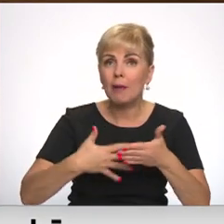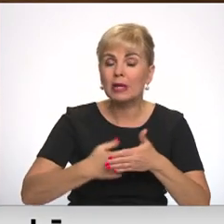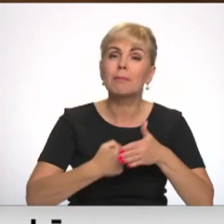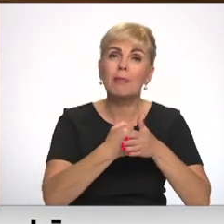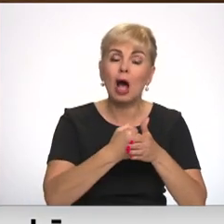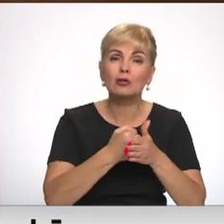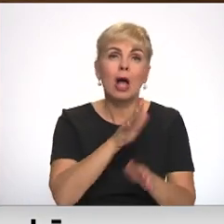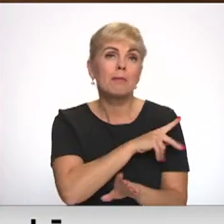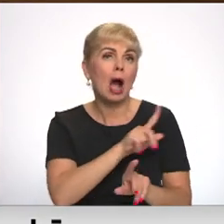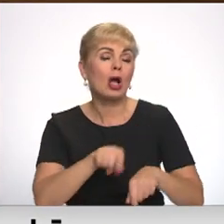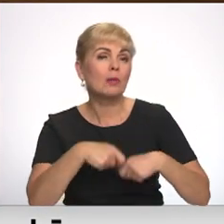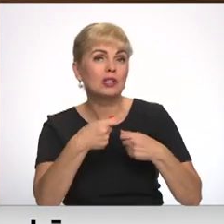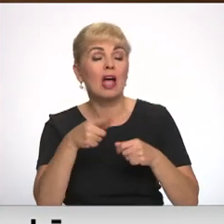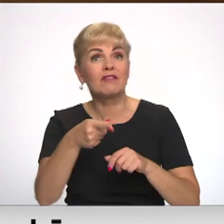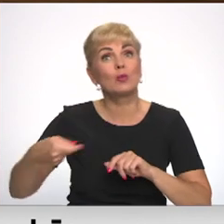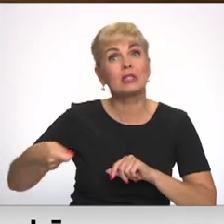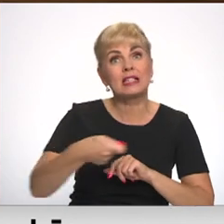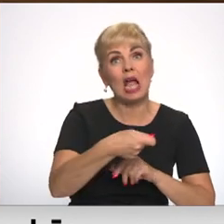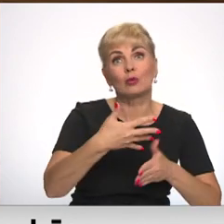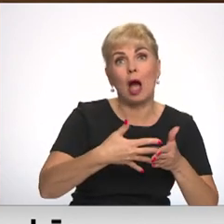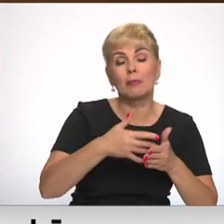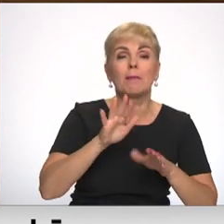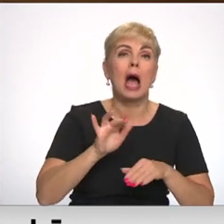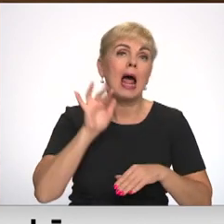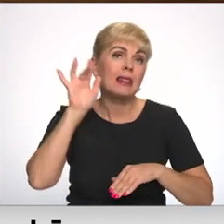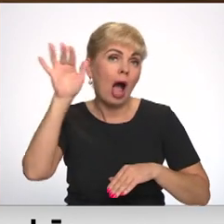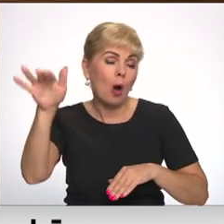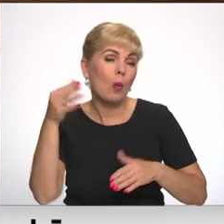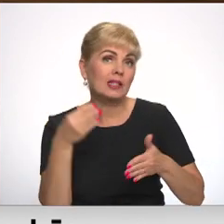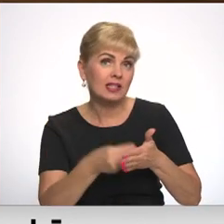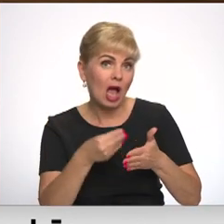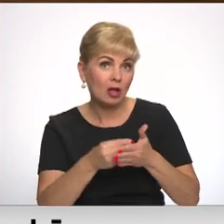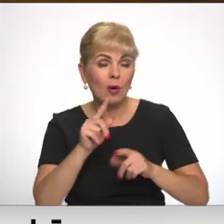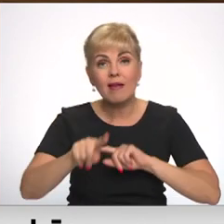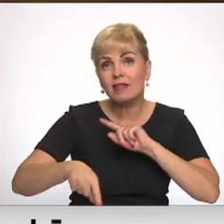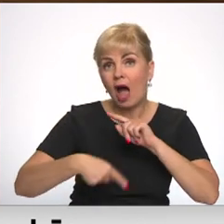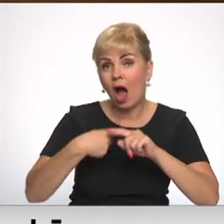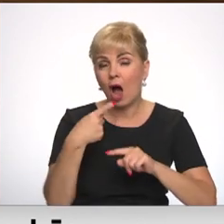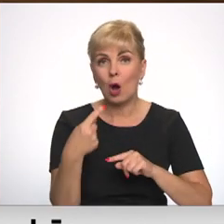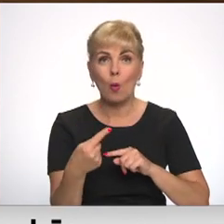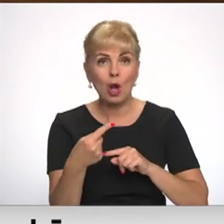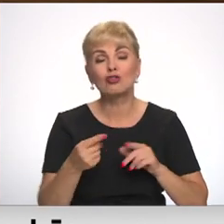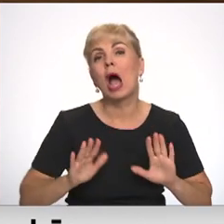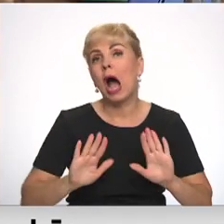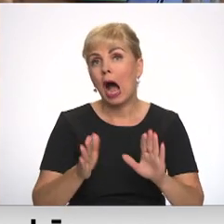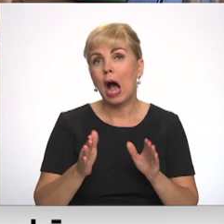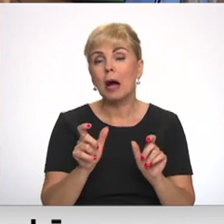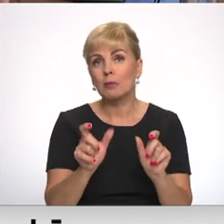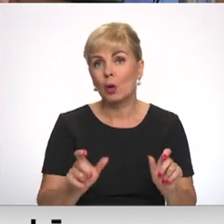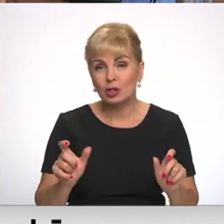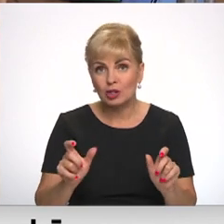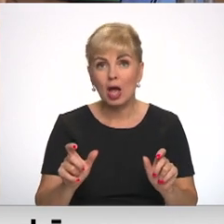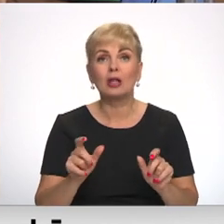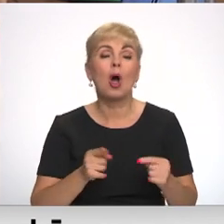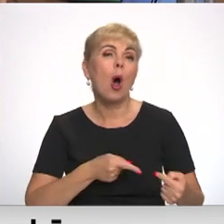pakalpojumu sniedzēju iesniegtajos aprēķinos par nākotnes cenām nākošajās apkurs sezonā.